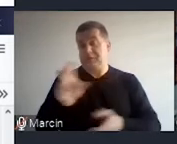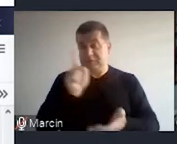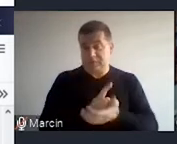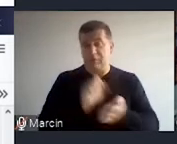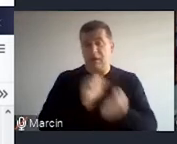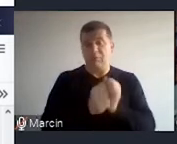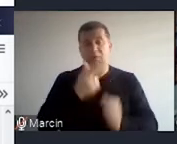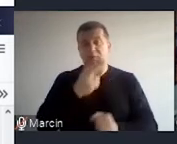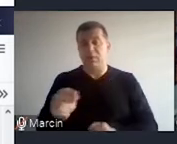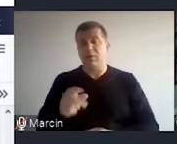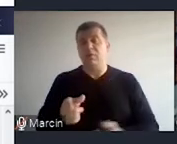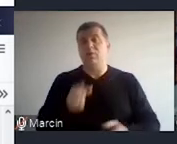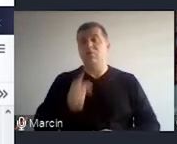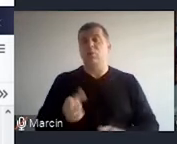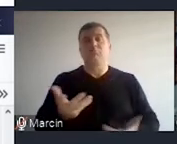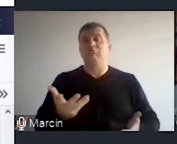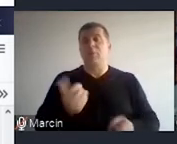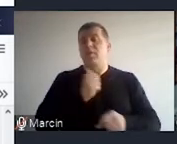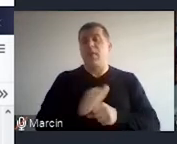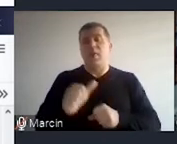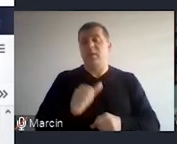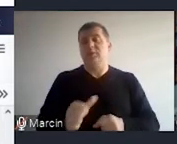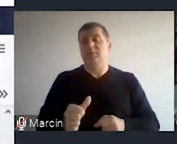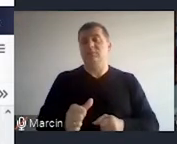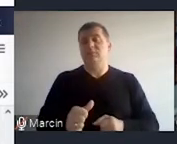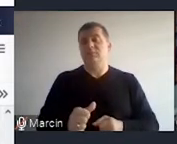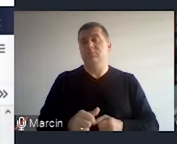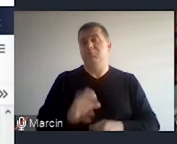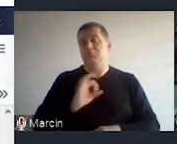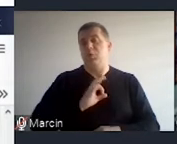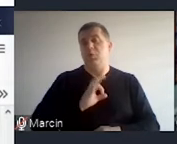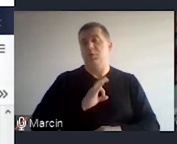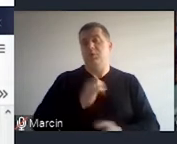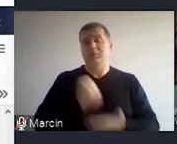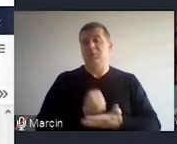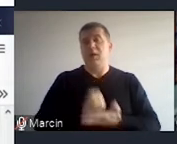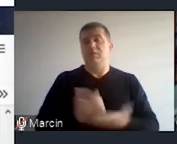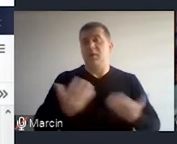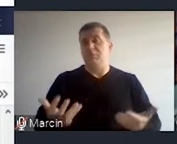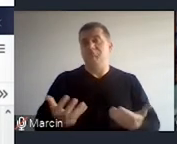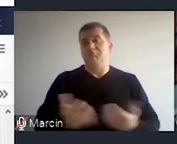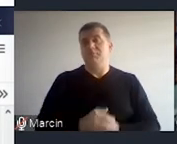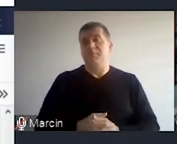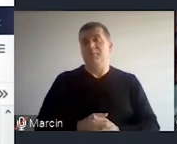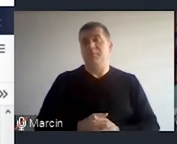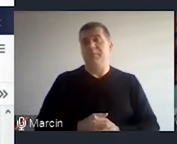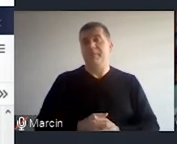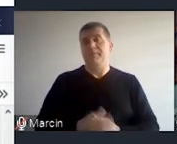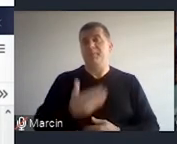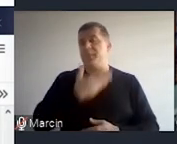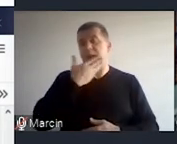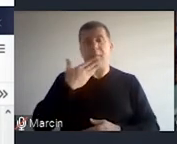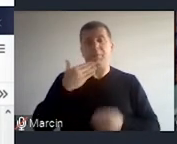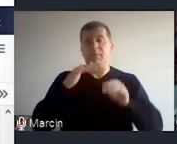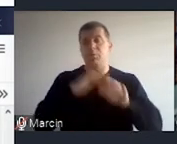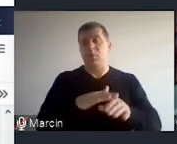czy nie, to już nie jest zupełnie moja sprawa jako beneficjenta. Inaczej, nie mam